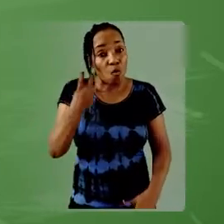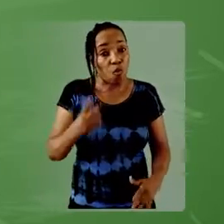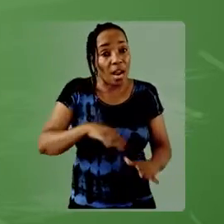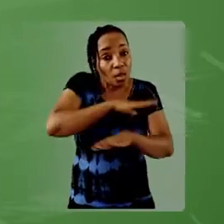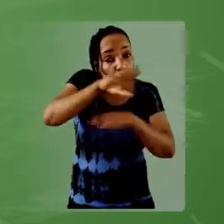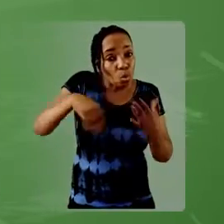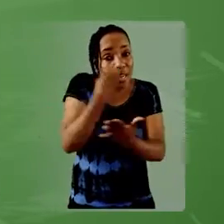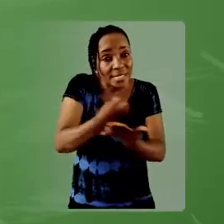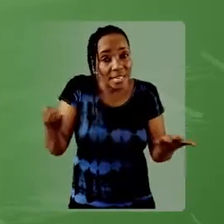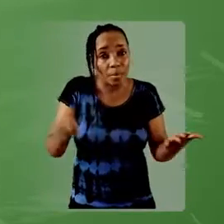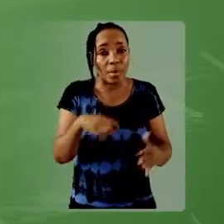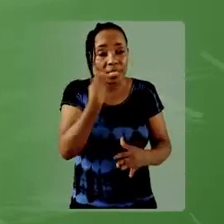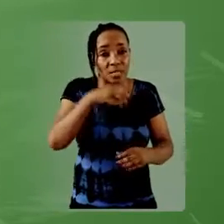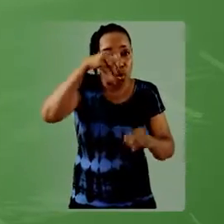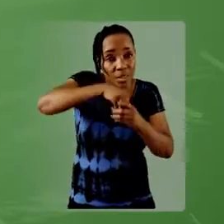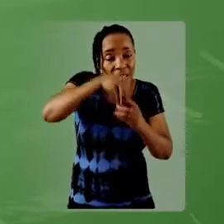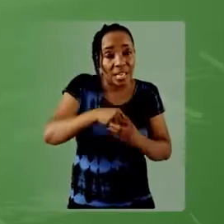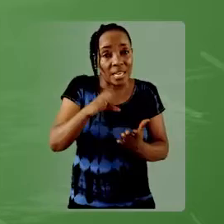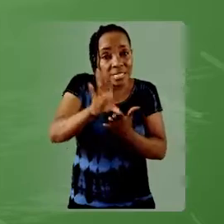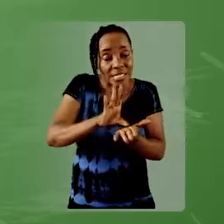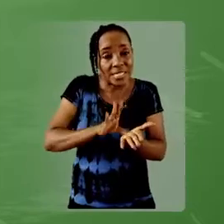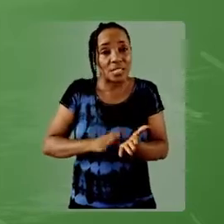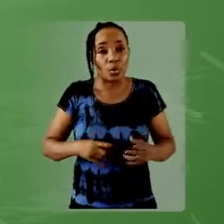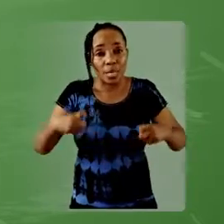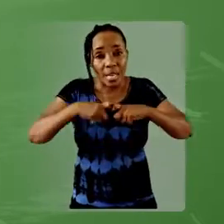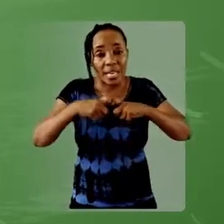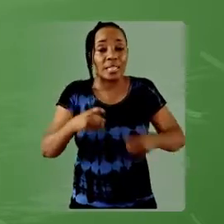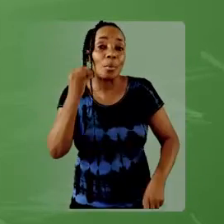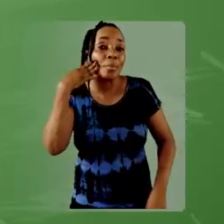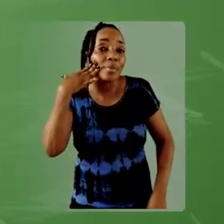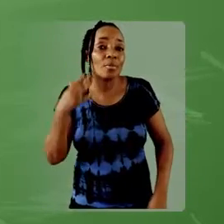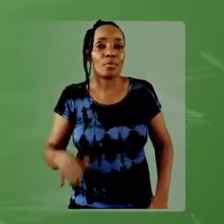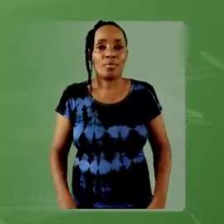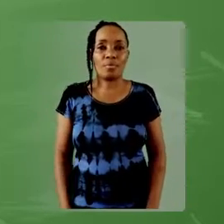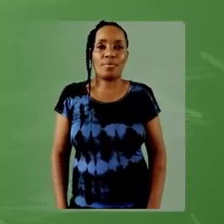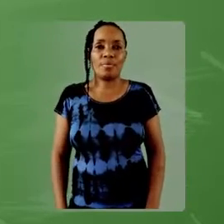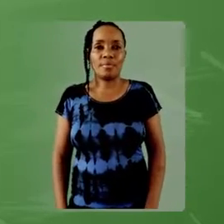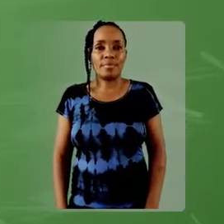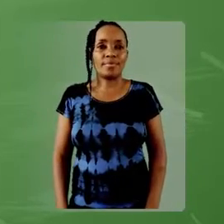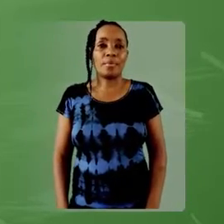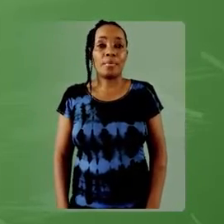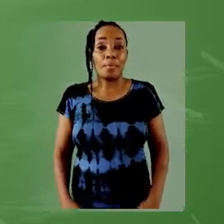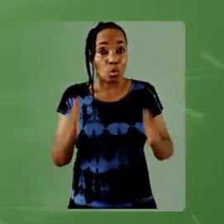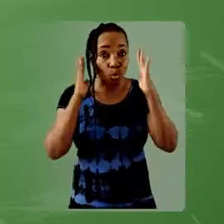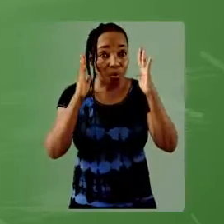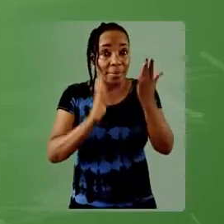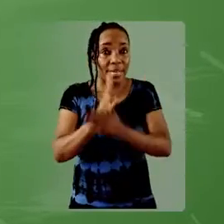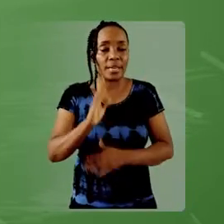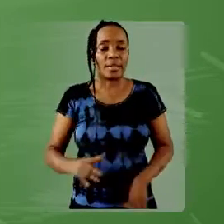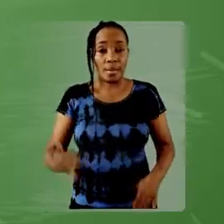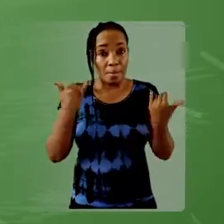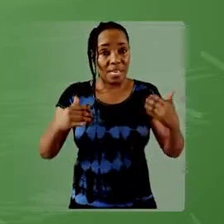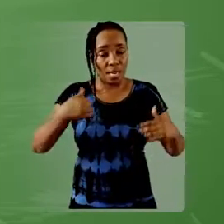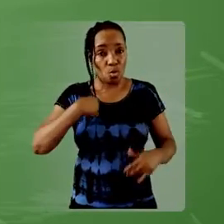différents éléments qui vont composer le circuit électrique domestique. Les élèves, après avoir